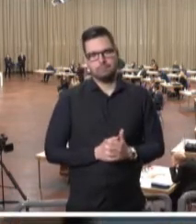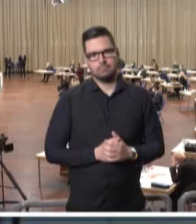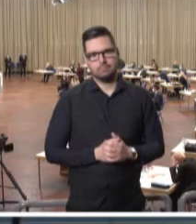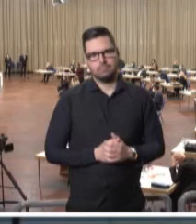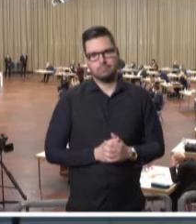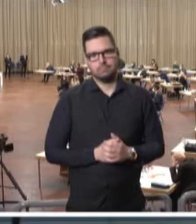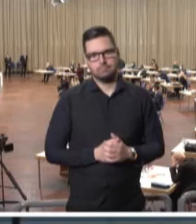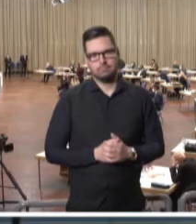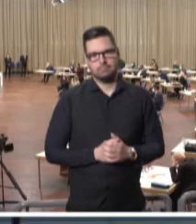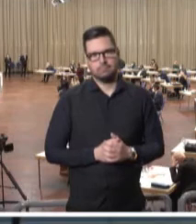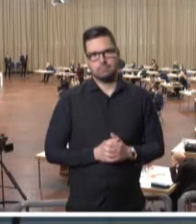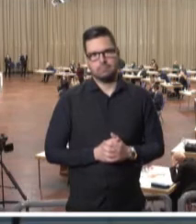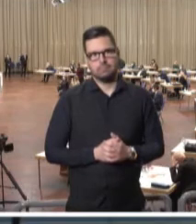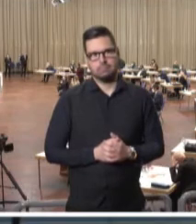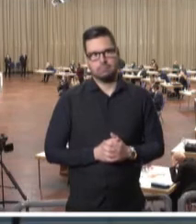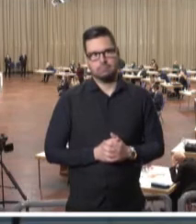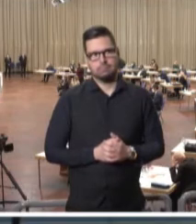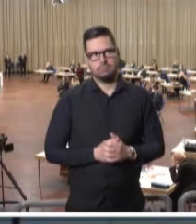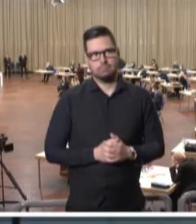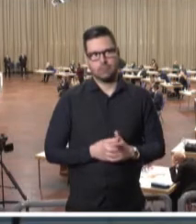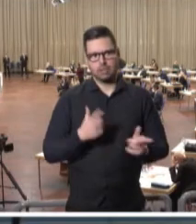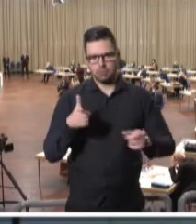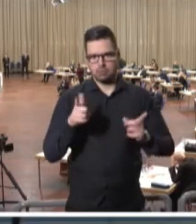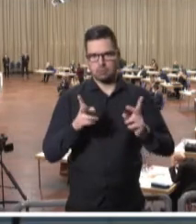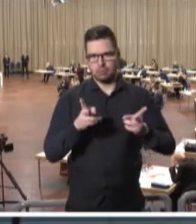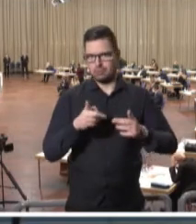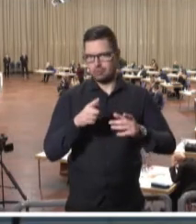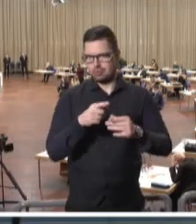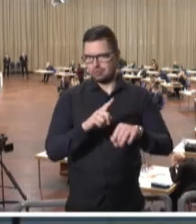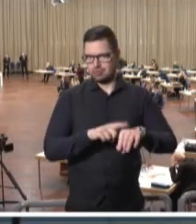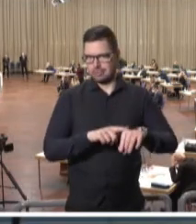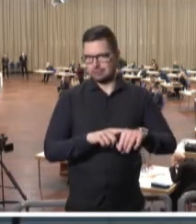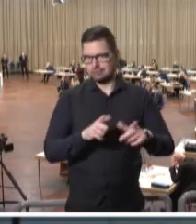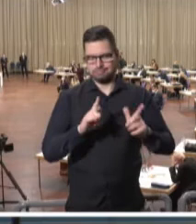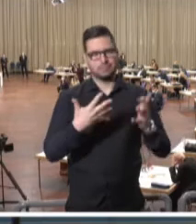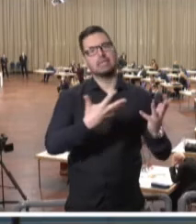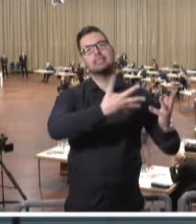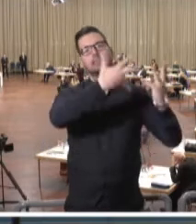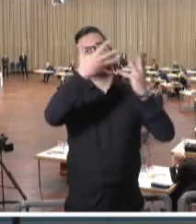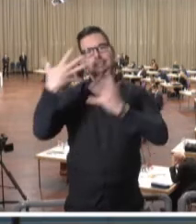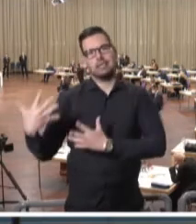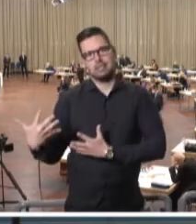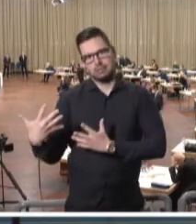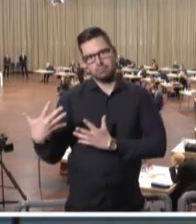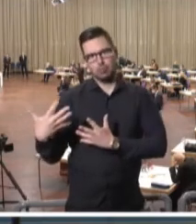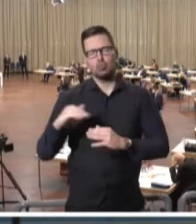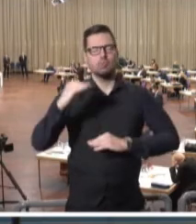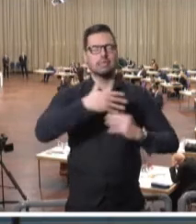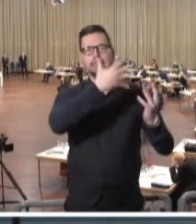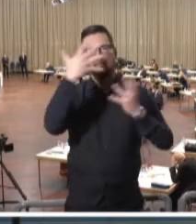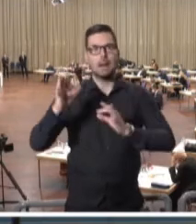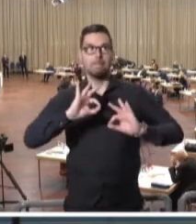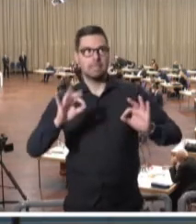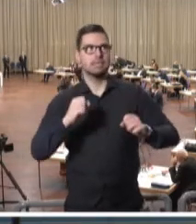Da kommt normalerweise, das geht aber jetzt nicht von meiner Redezeit ab. Nach jahrzehntelanger gewerkschaftlicher Arbeit für bessere Löhne,